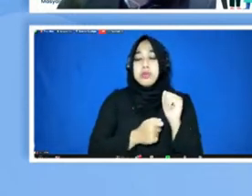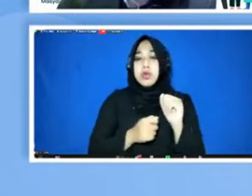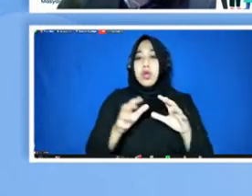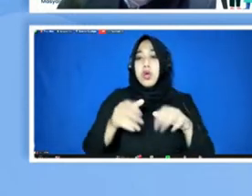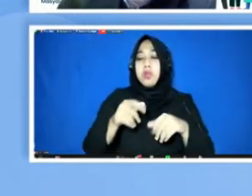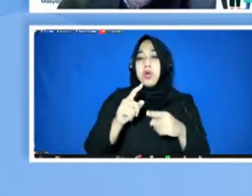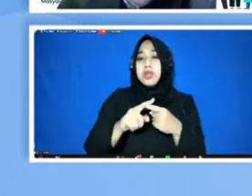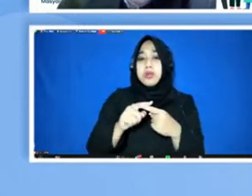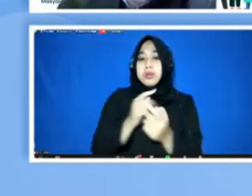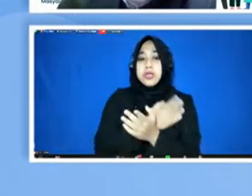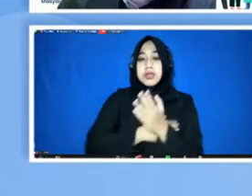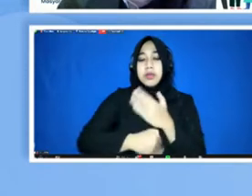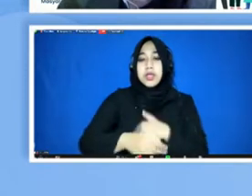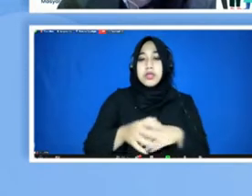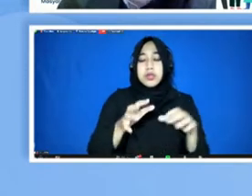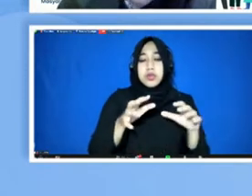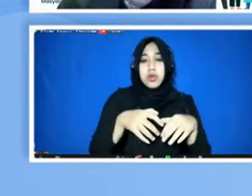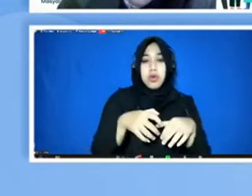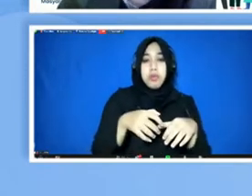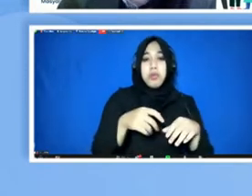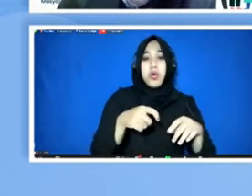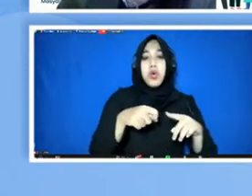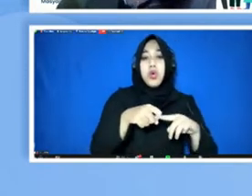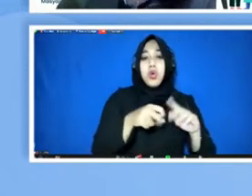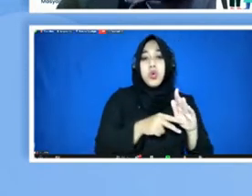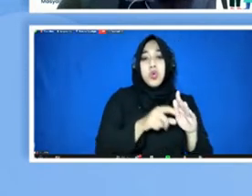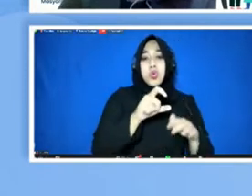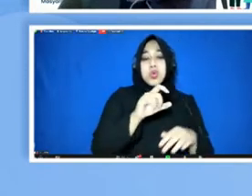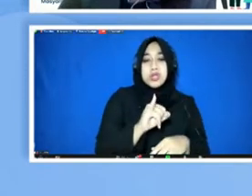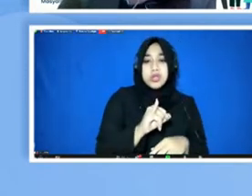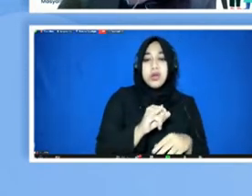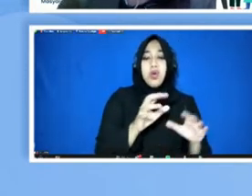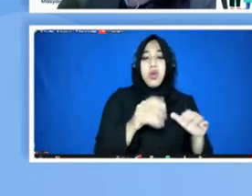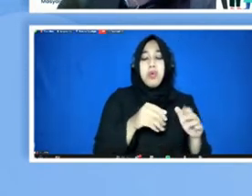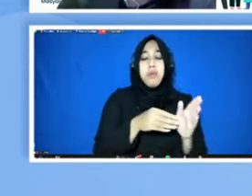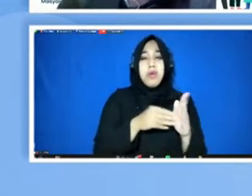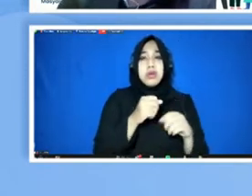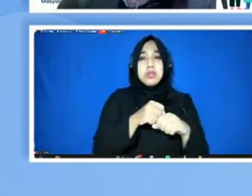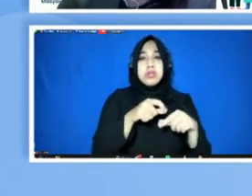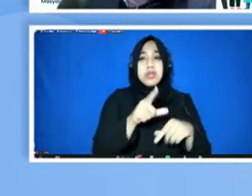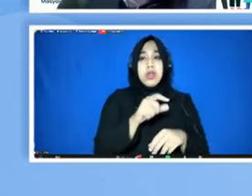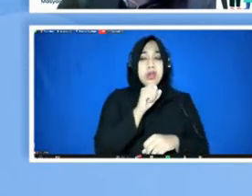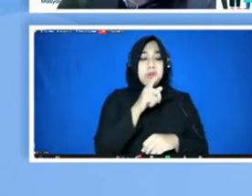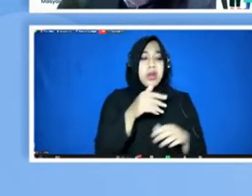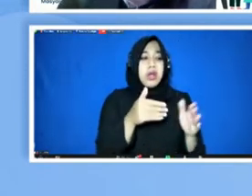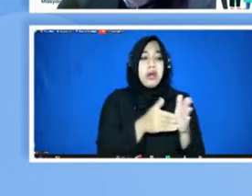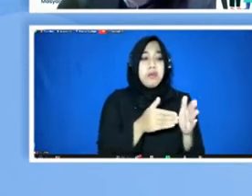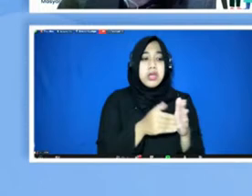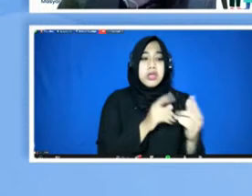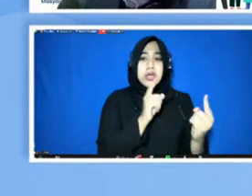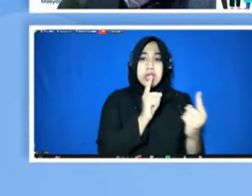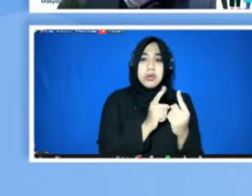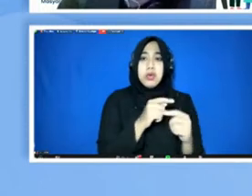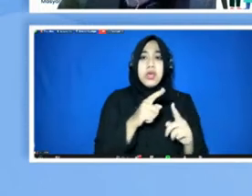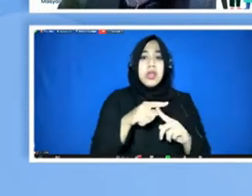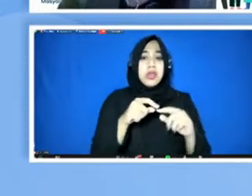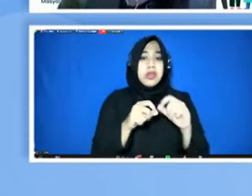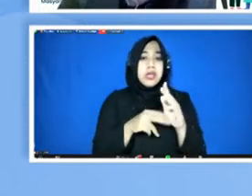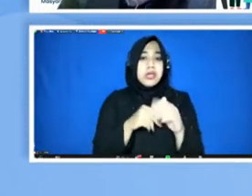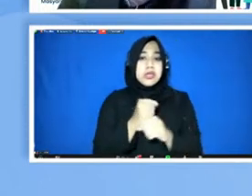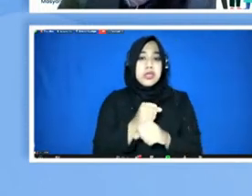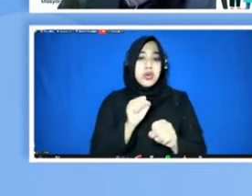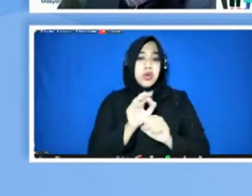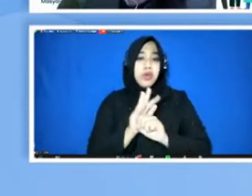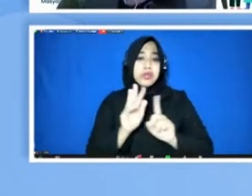penyandang disabilitas tergolong populasi kunci atau kelompok termarginalkan lainnya menjawab kendala yang pernah ditemui saat testing